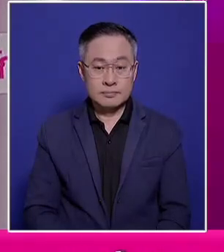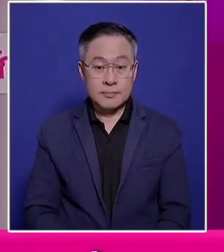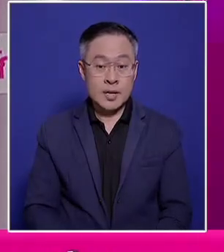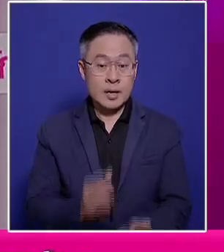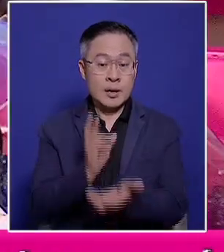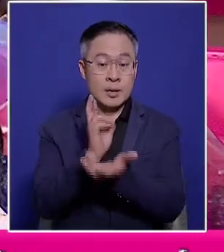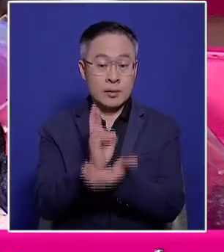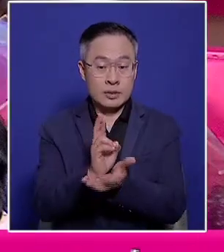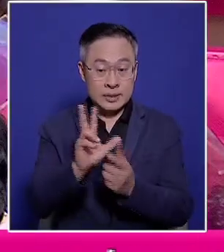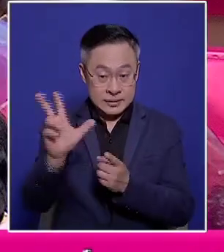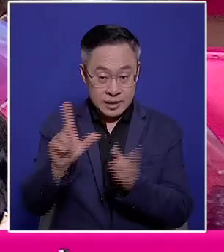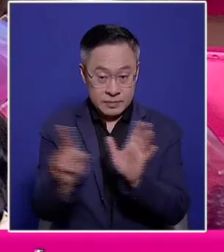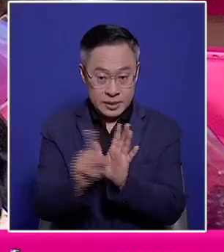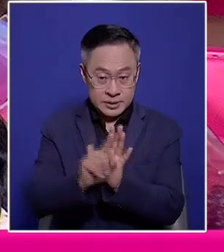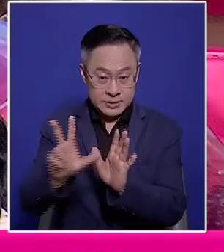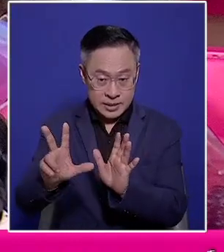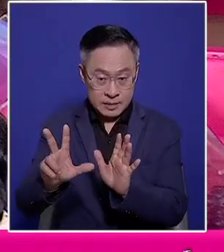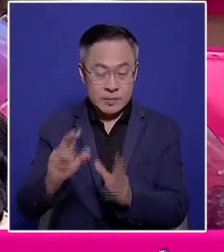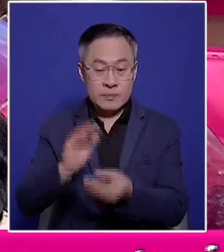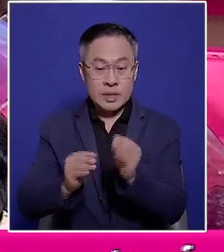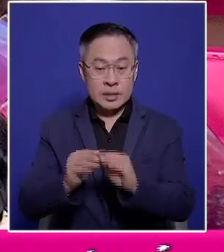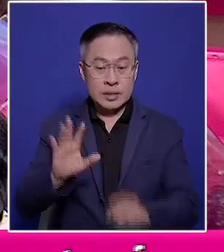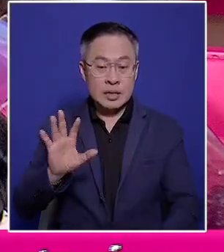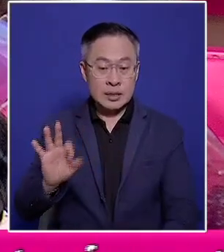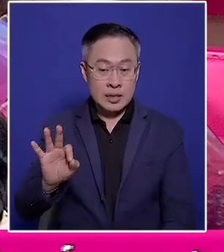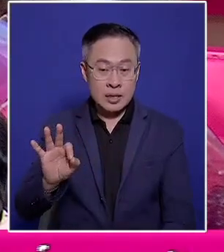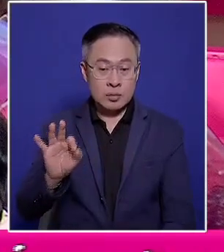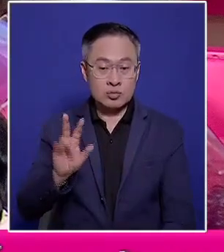9972194อันดับที่3หมุนครั้งที่3เลขที่ออก